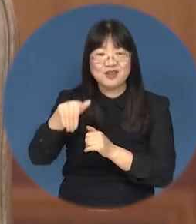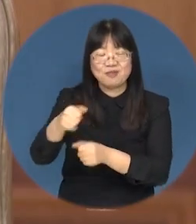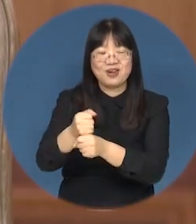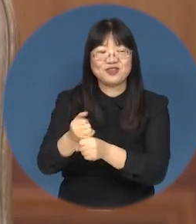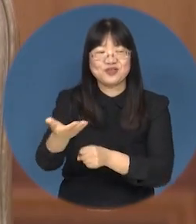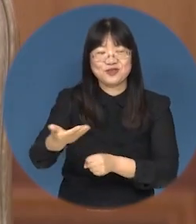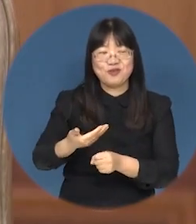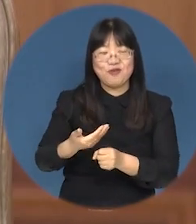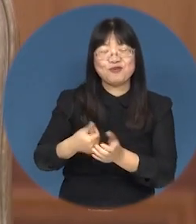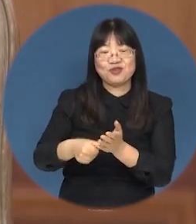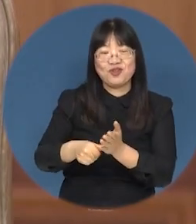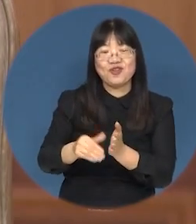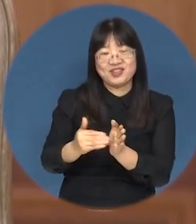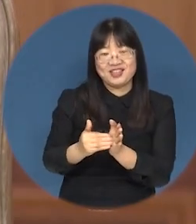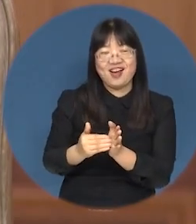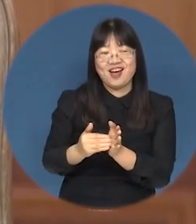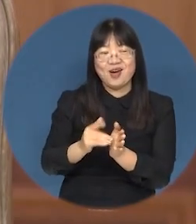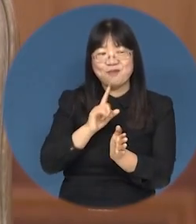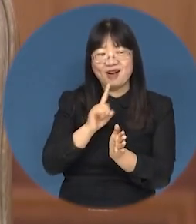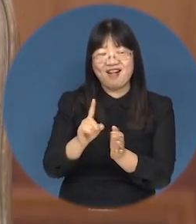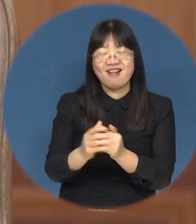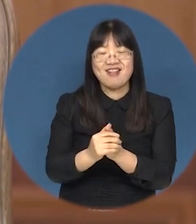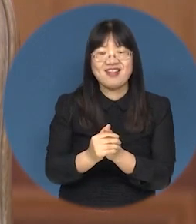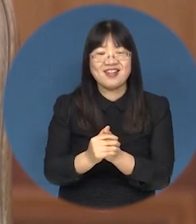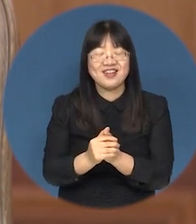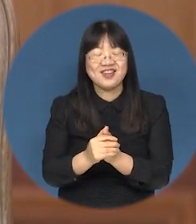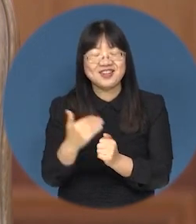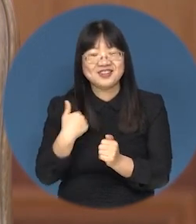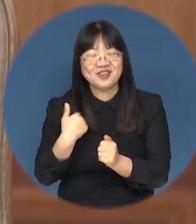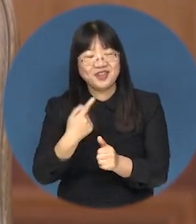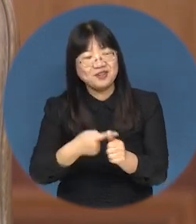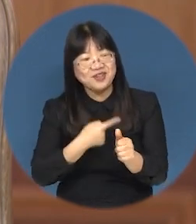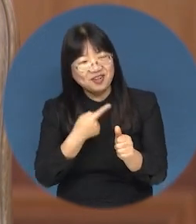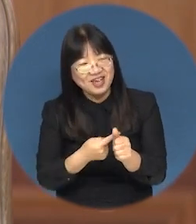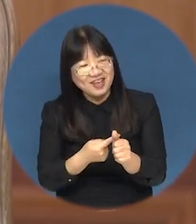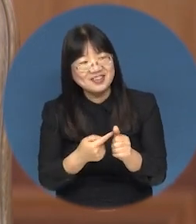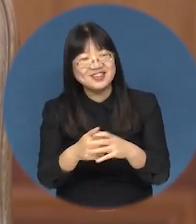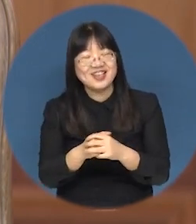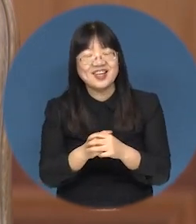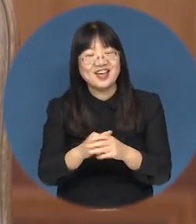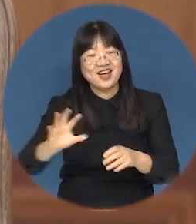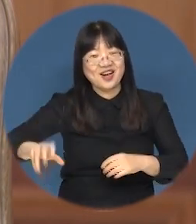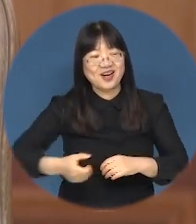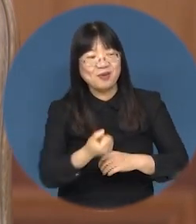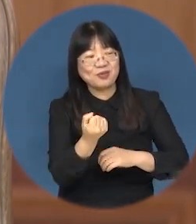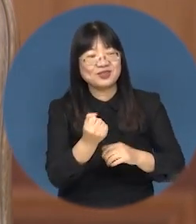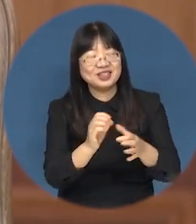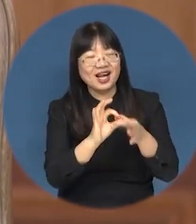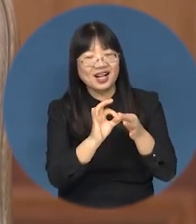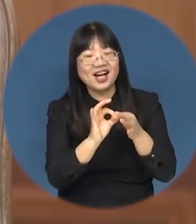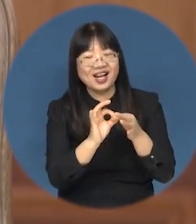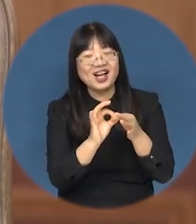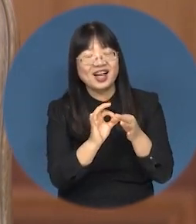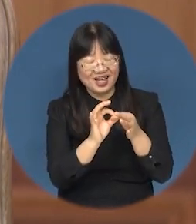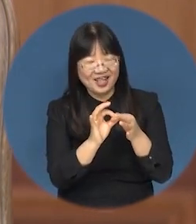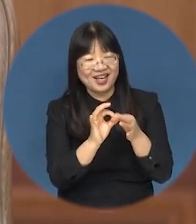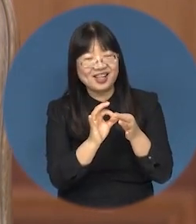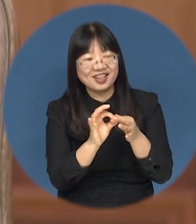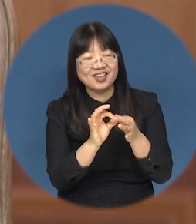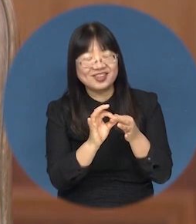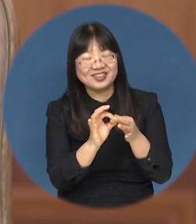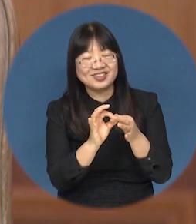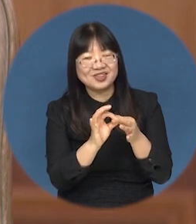아. 그래서 한번 저희가 그쪽에 우연치 않게, 네, 우연치, 네. 않게 그렇게 한번 그 참여를 시켜본 적은 있는데,